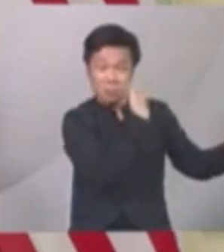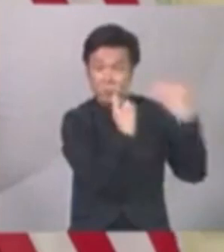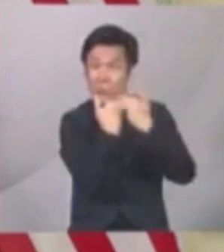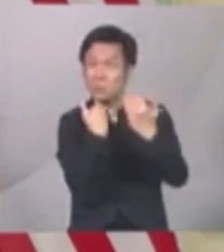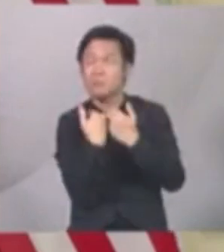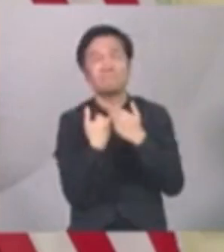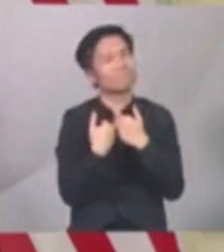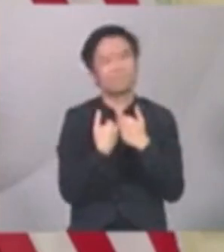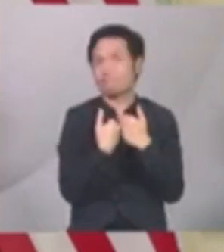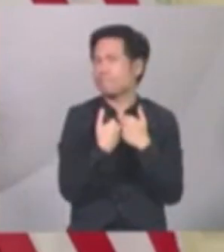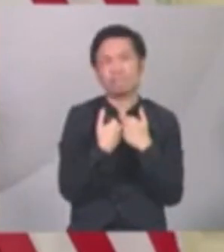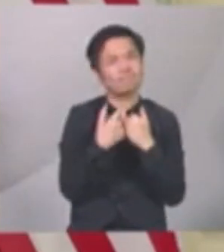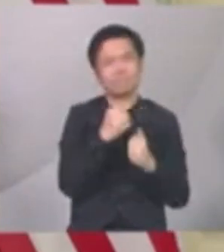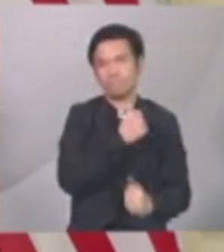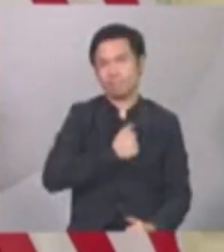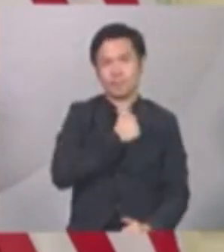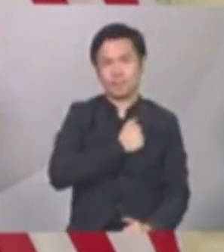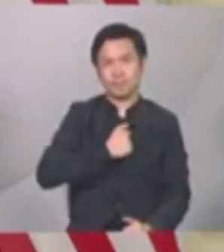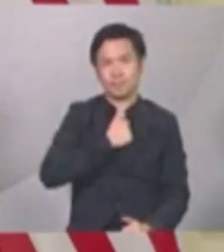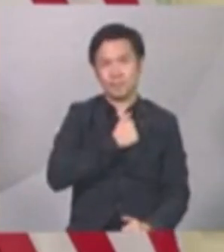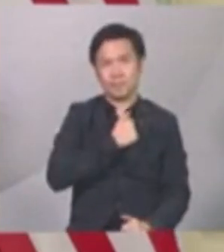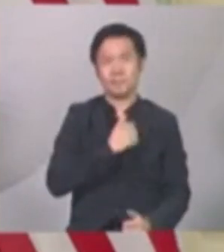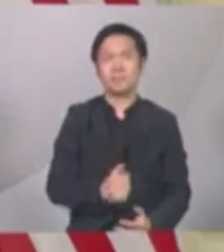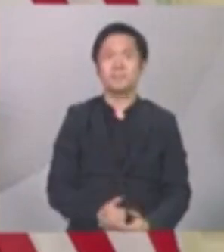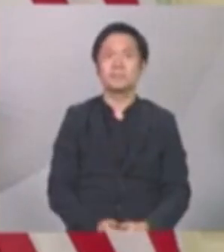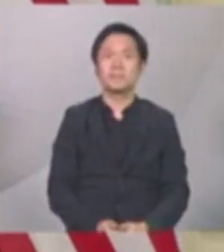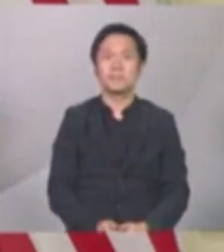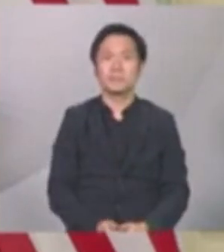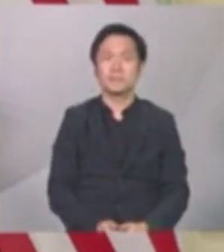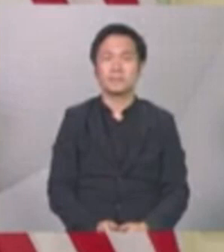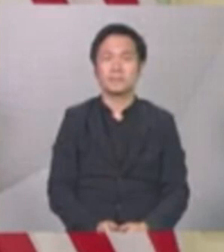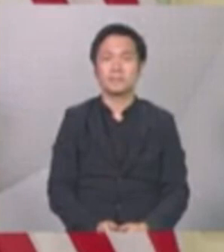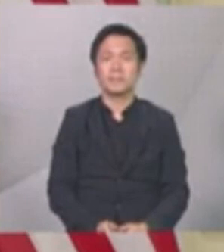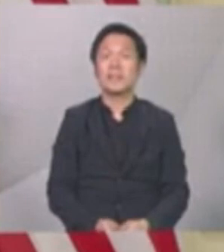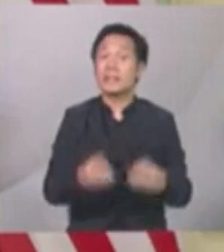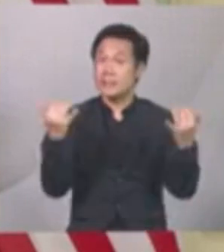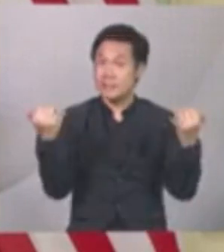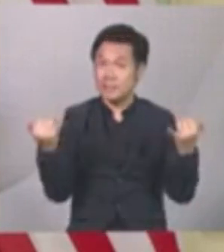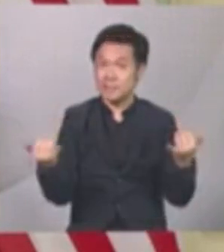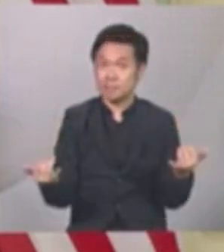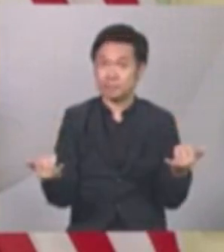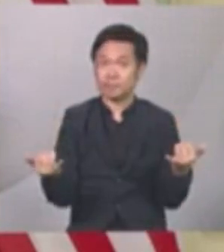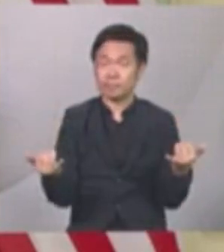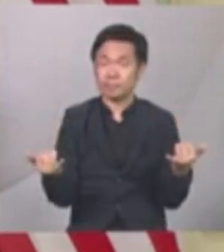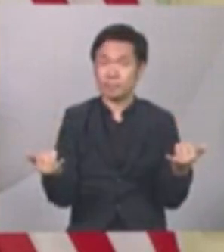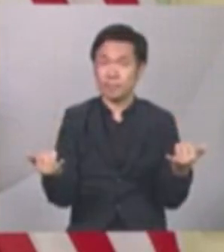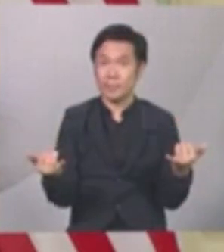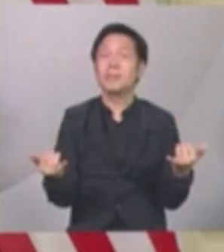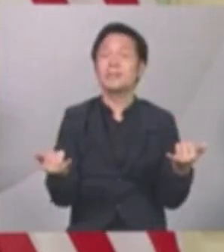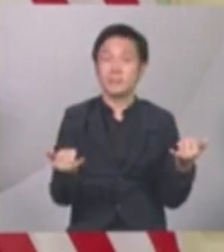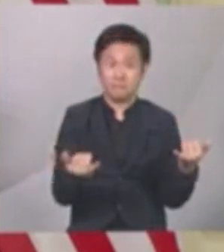Oleh itu, untuk peringkat awal, kita meminta supaya mereka